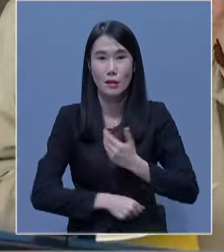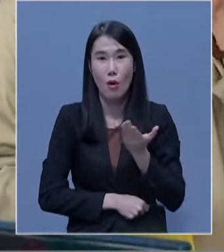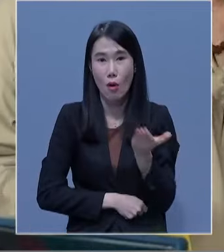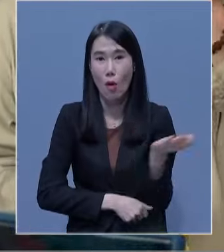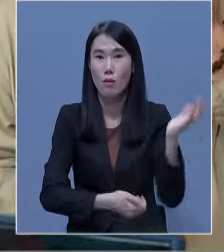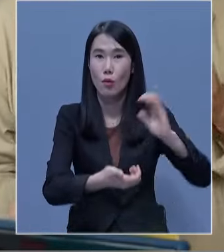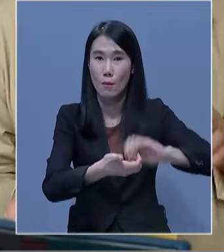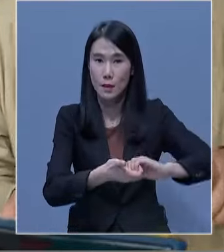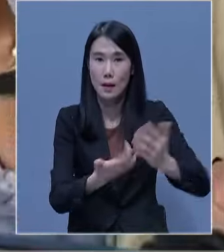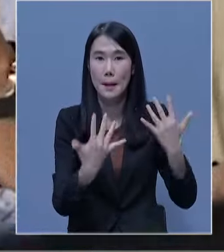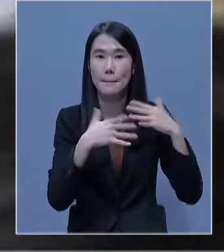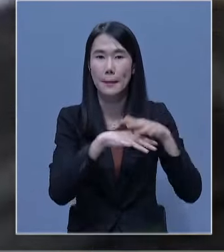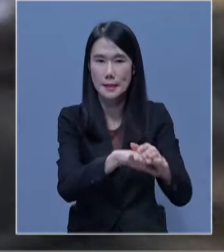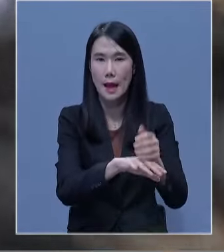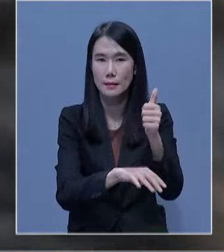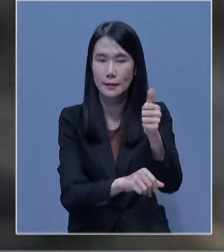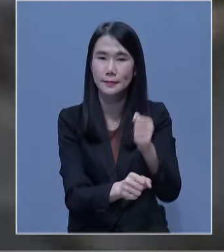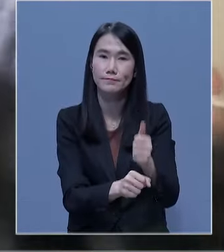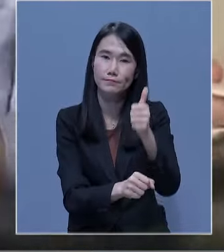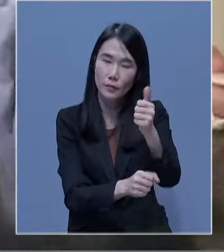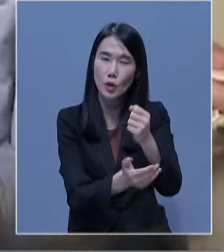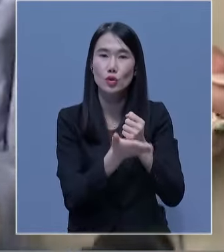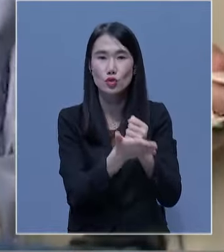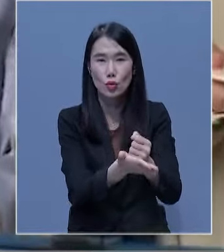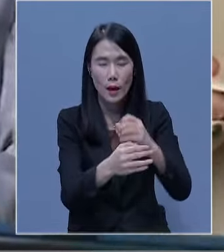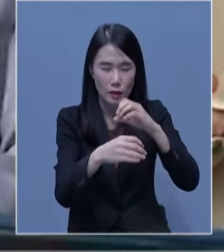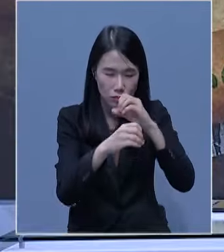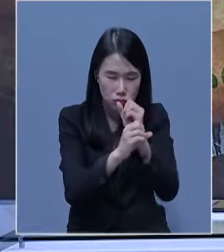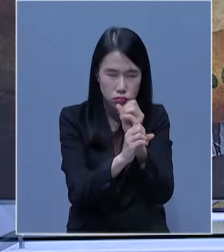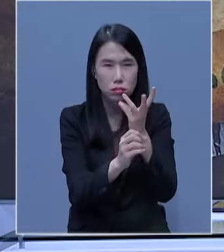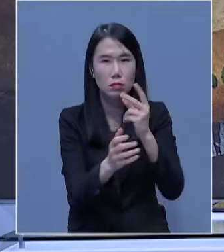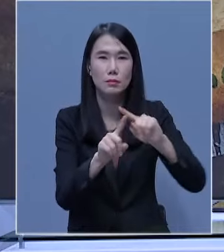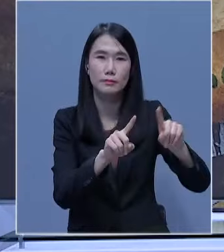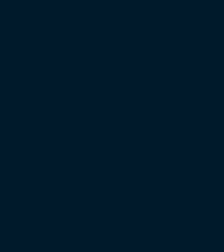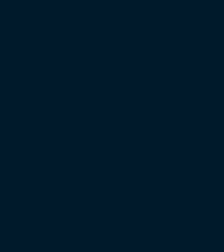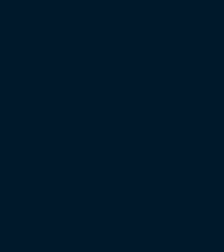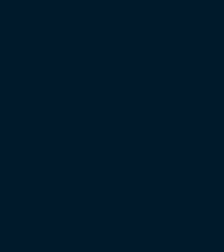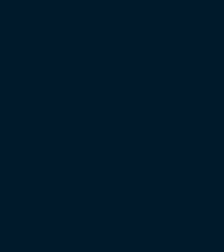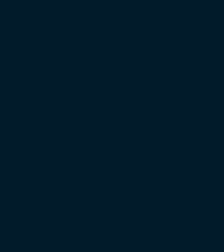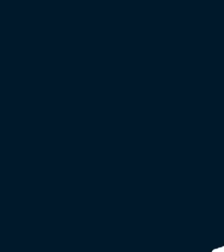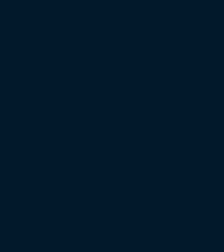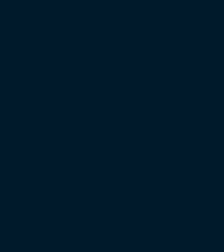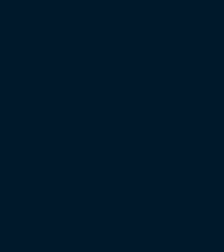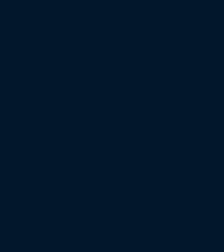านั้นนะคะ ครับเดี๋ยวรอดูนะว่าจะมีการตรวจสอบจริงจังแค่ไหนสำหรับข้าวล็อตนี้นะครับ